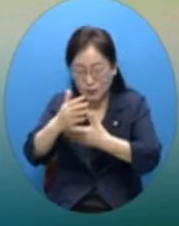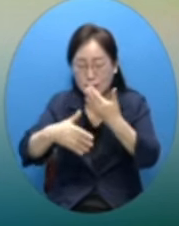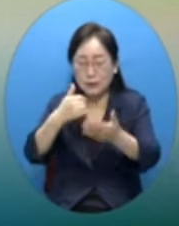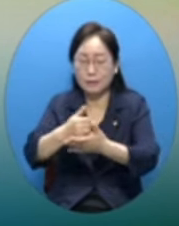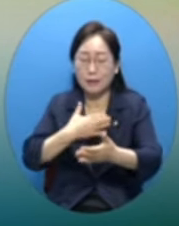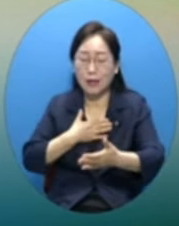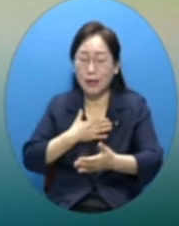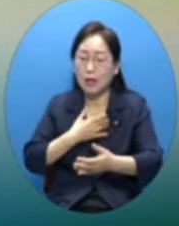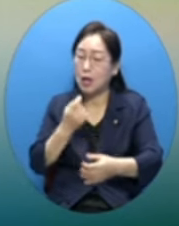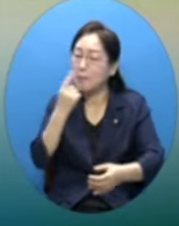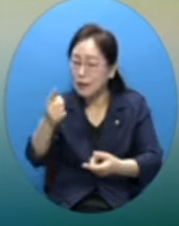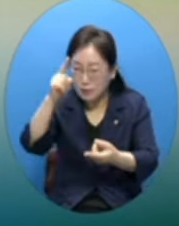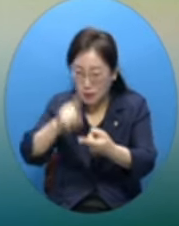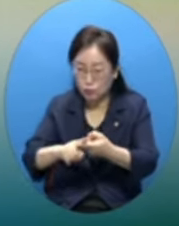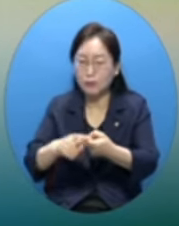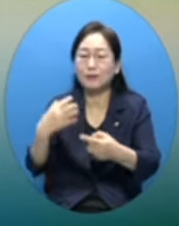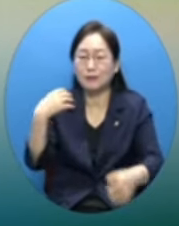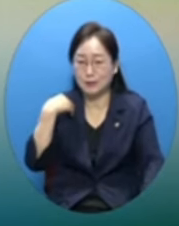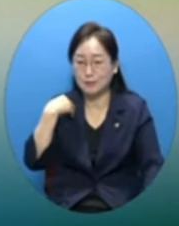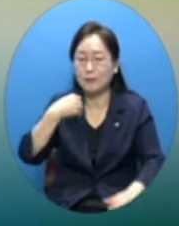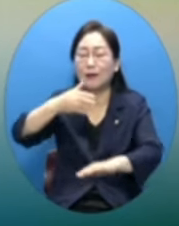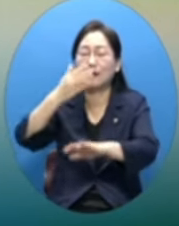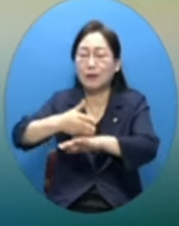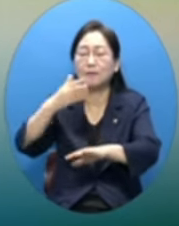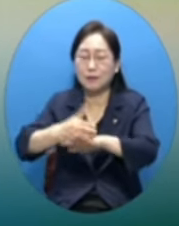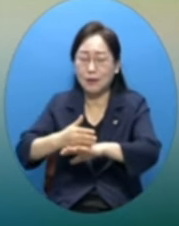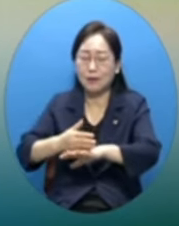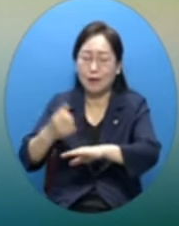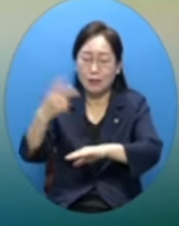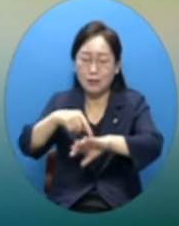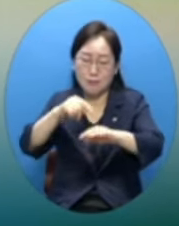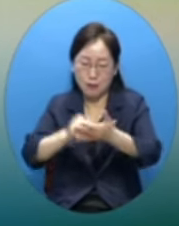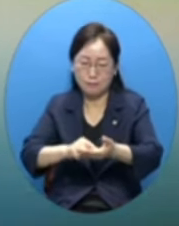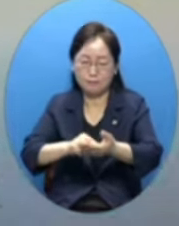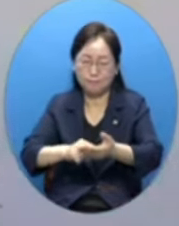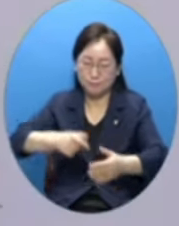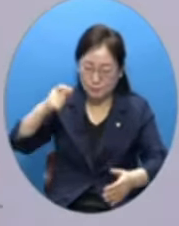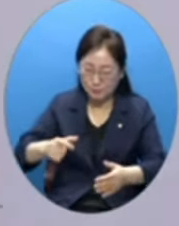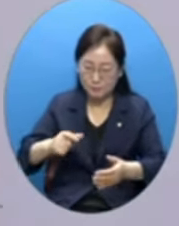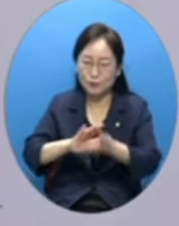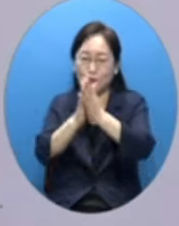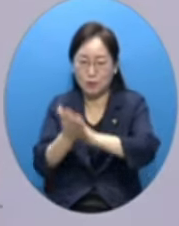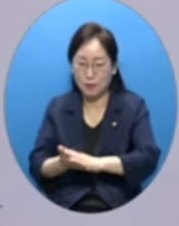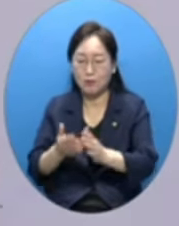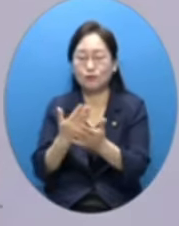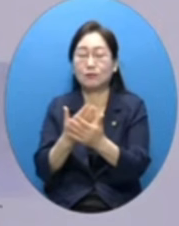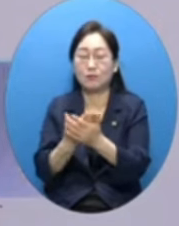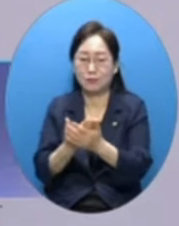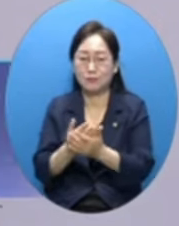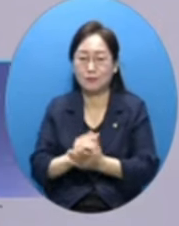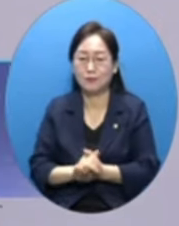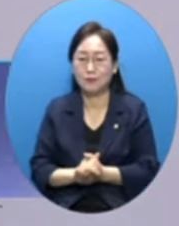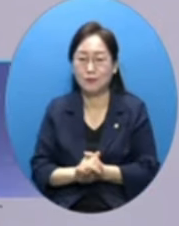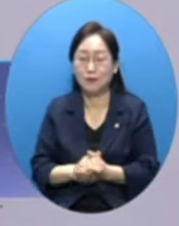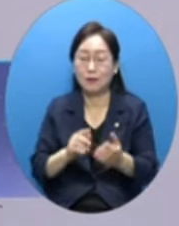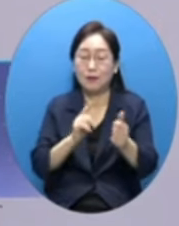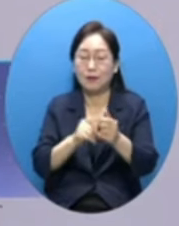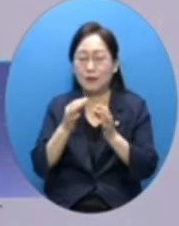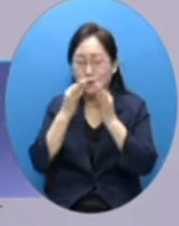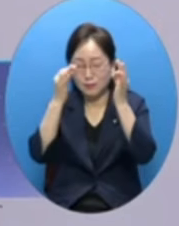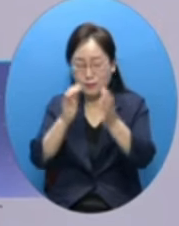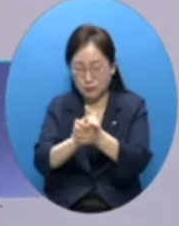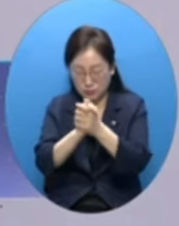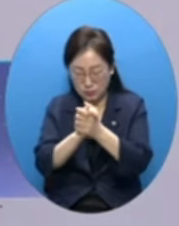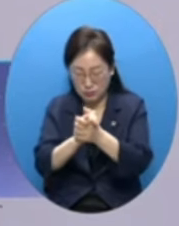고백에 책임을 지겠습니다 감사로 다시 마음을 돌이키 그가 간절히 저 앞에 기도드리고